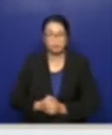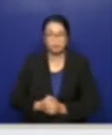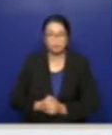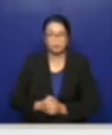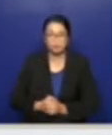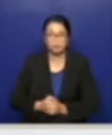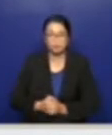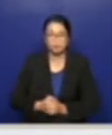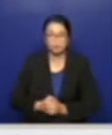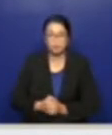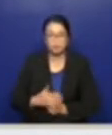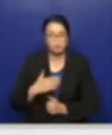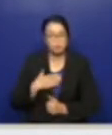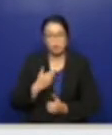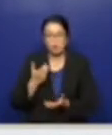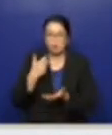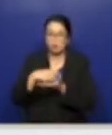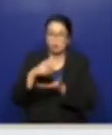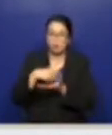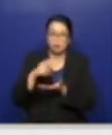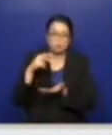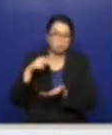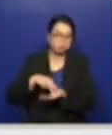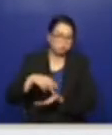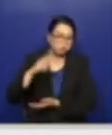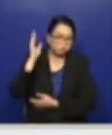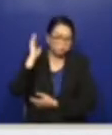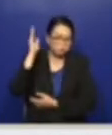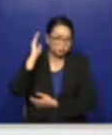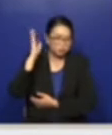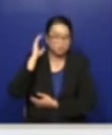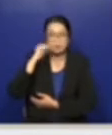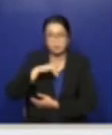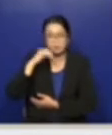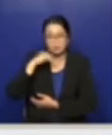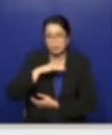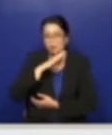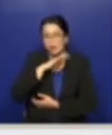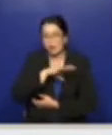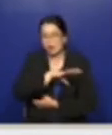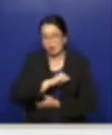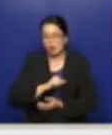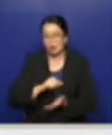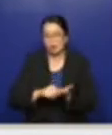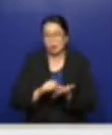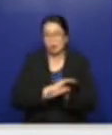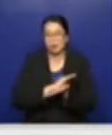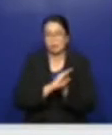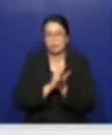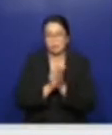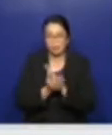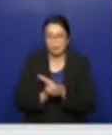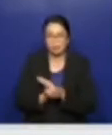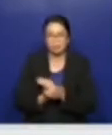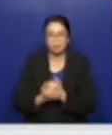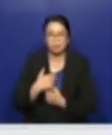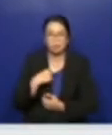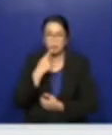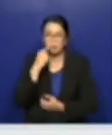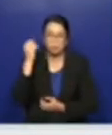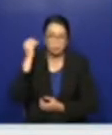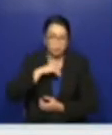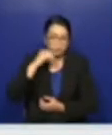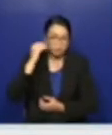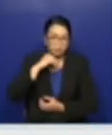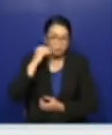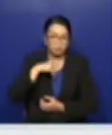จเรื่องนี้และก็พูดทุกครั้งที่มีการนำการปฏิรูปเข้ามาในสภาท่านประธานครับผมจ